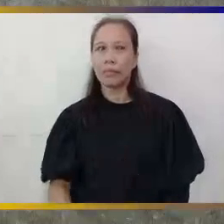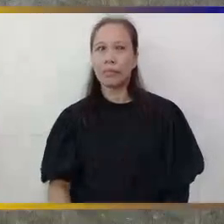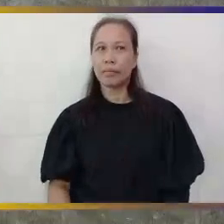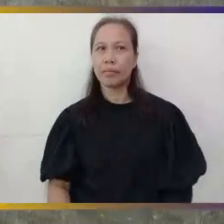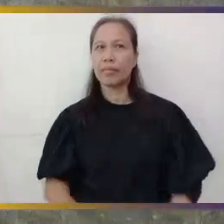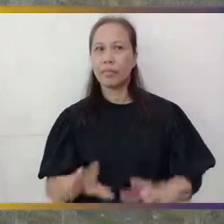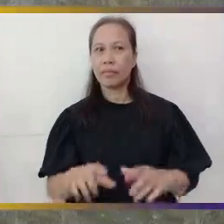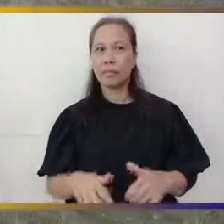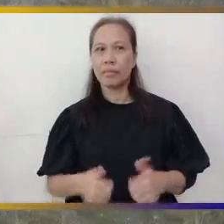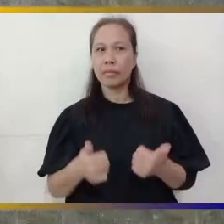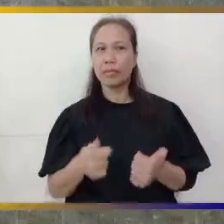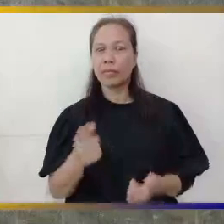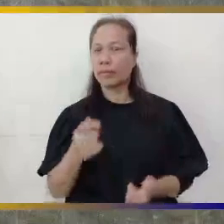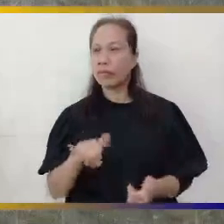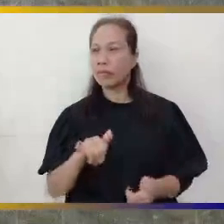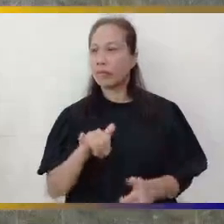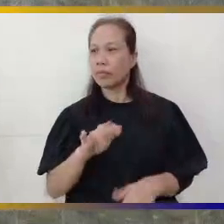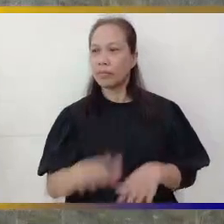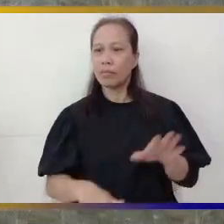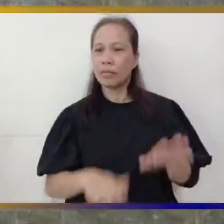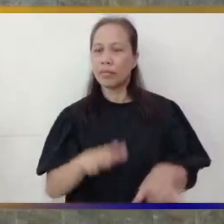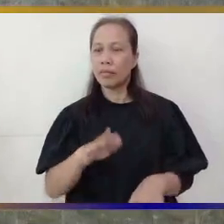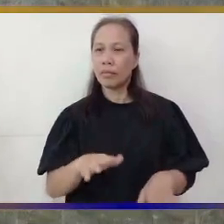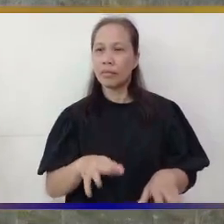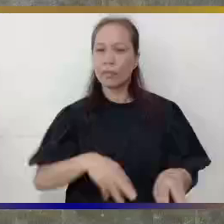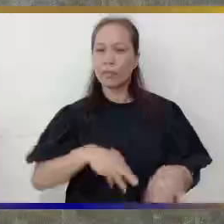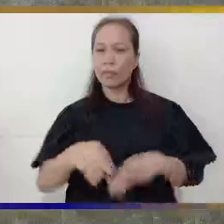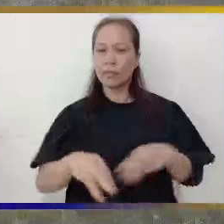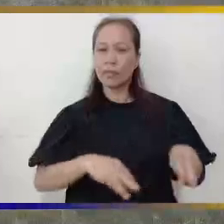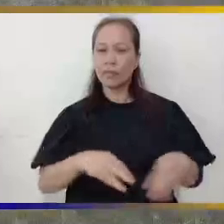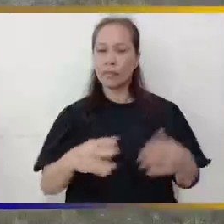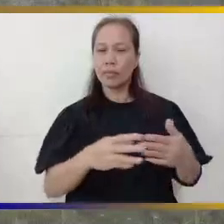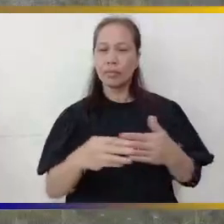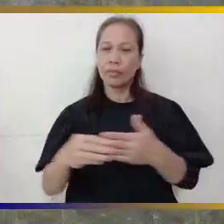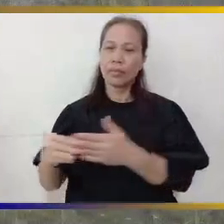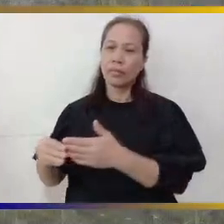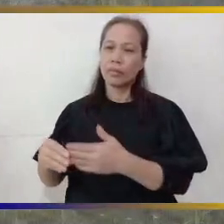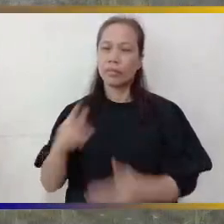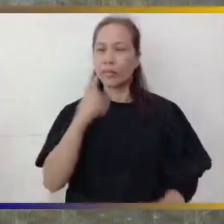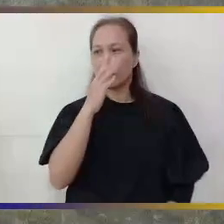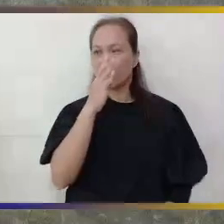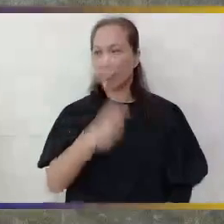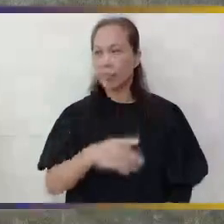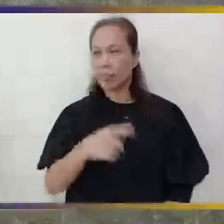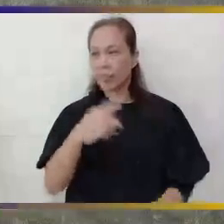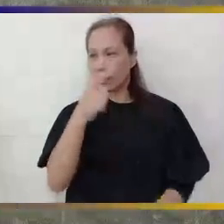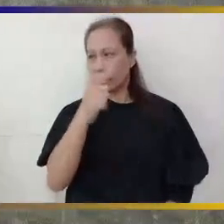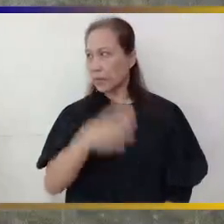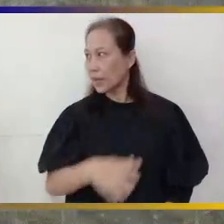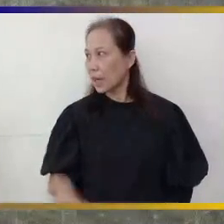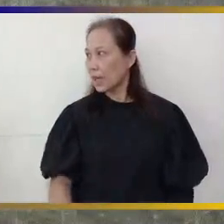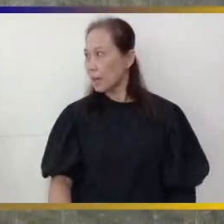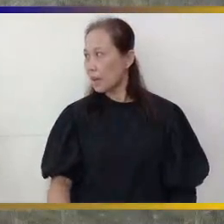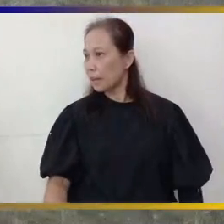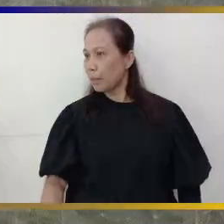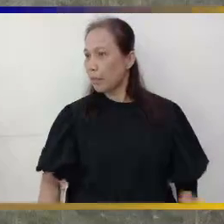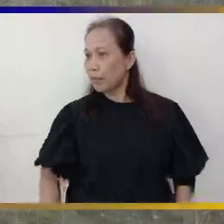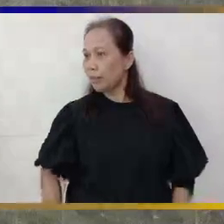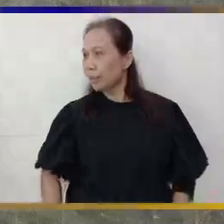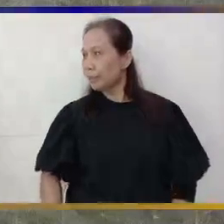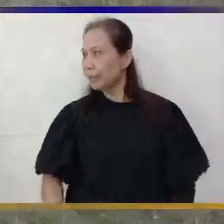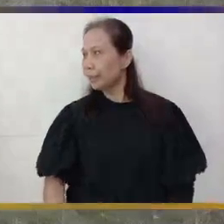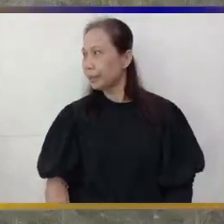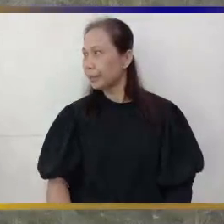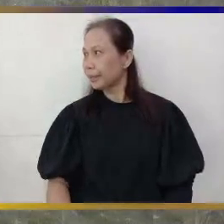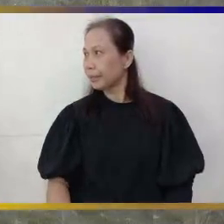ng Diyos i-manage ng Diyos Paano sila i-lead ng panginoon Hindi ho nila naintindihan yan now this is